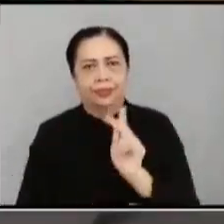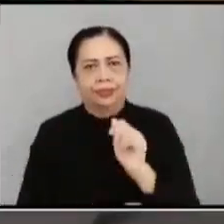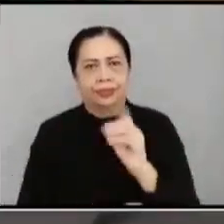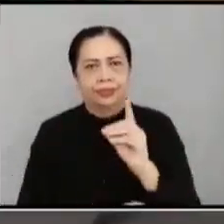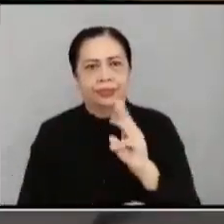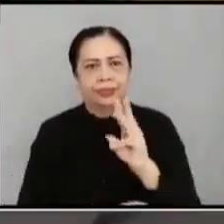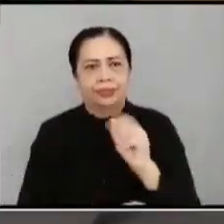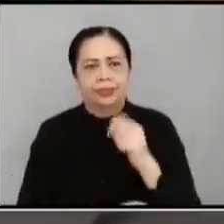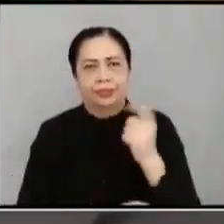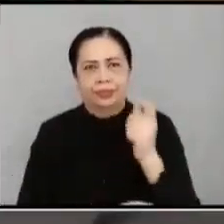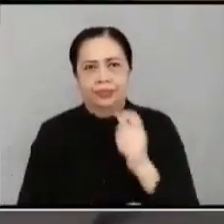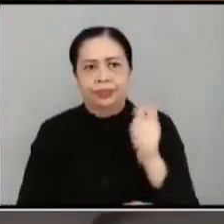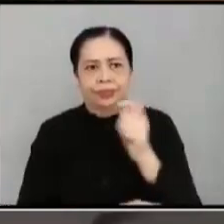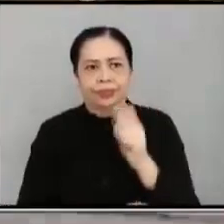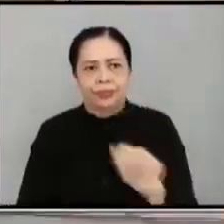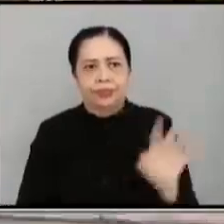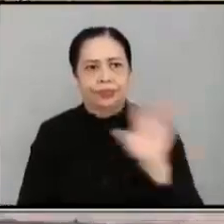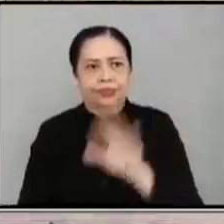umaga.